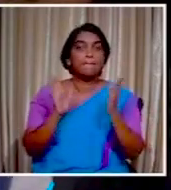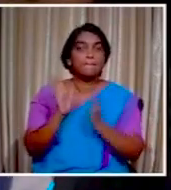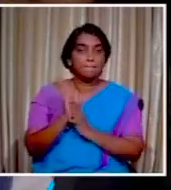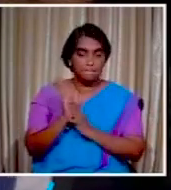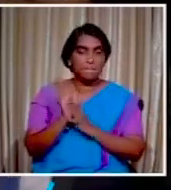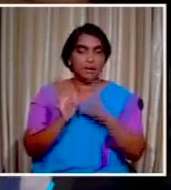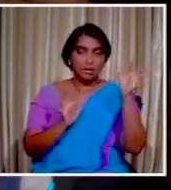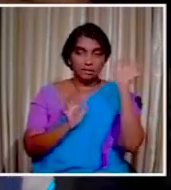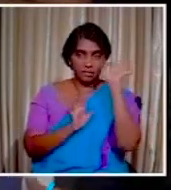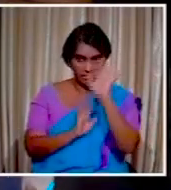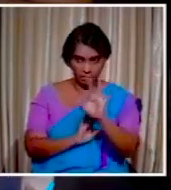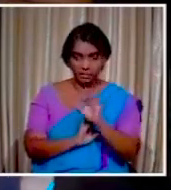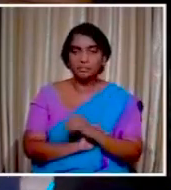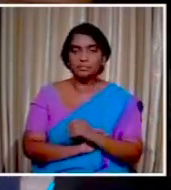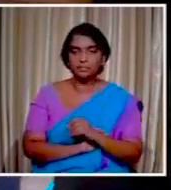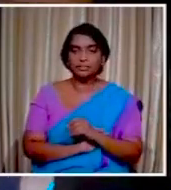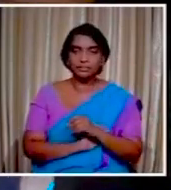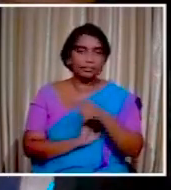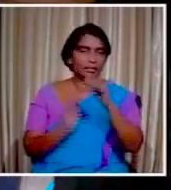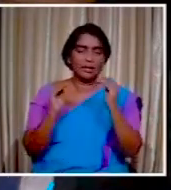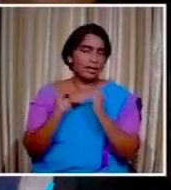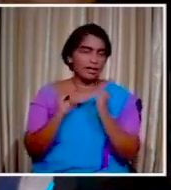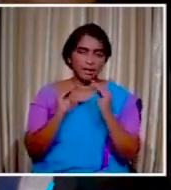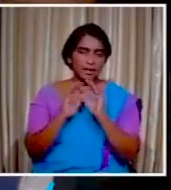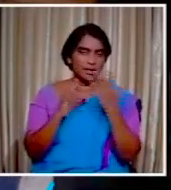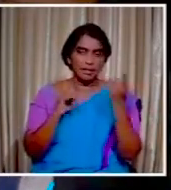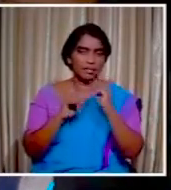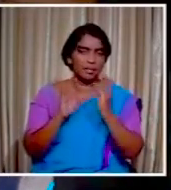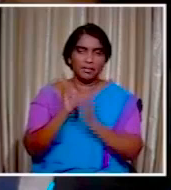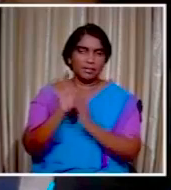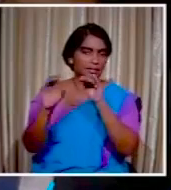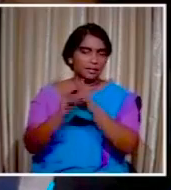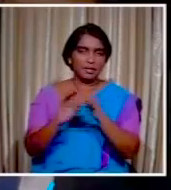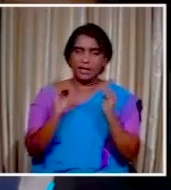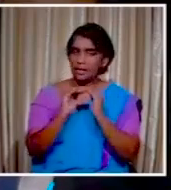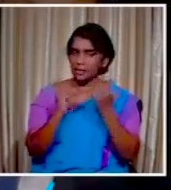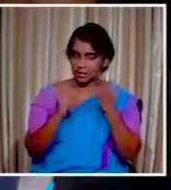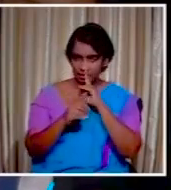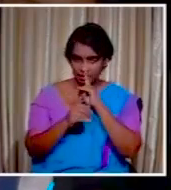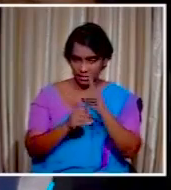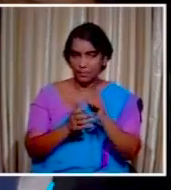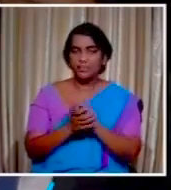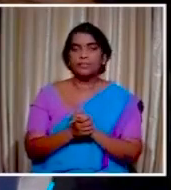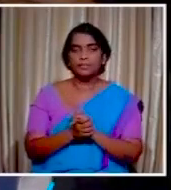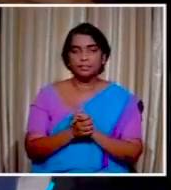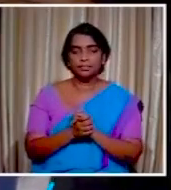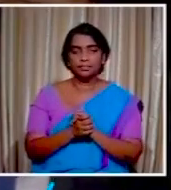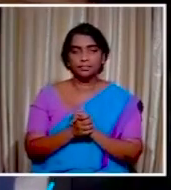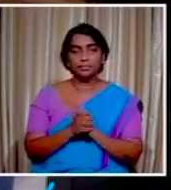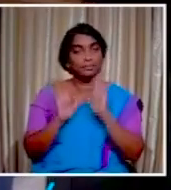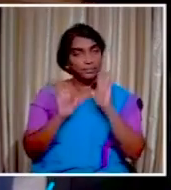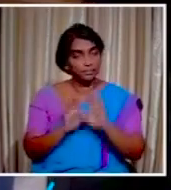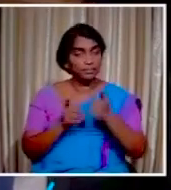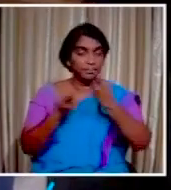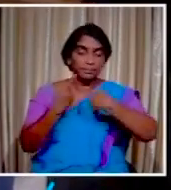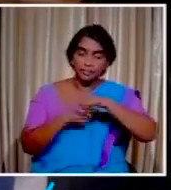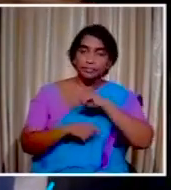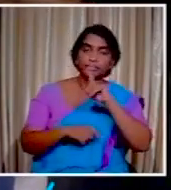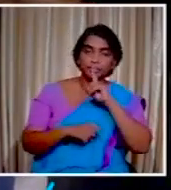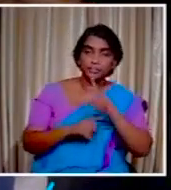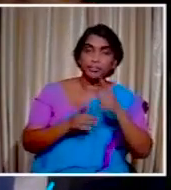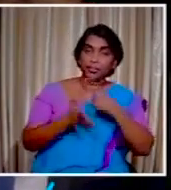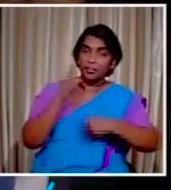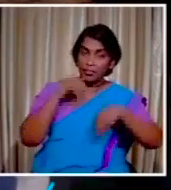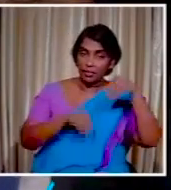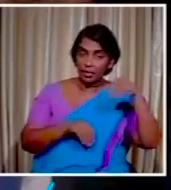අග්‍රාමාත්‍යවරයෙක් පත් වෙලා ඉන්නවා කියලා. එනිසා එතුමා සුදුසු නැහැ මේ තනතුරට පත් වෙන්න කියලා. හැබැයි ඔබතුමා අනිත් පැත්තෙන් කියනවා